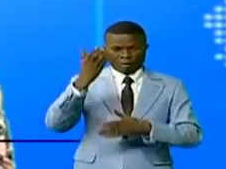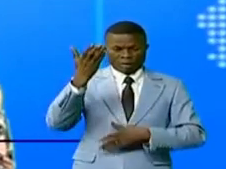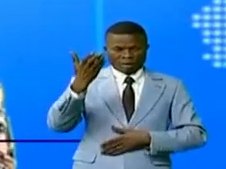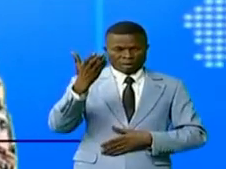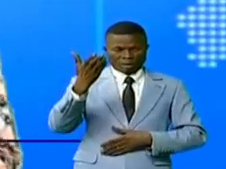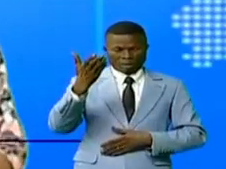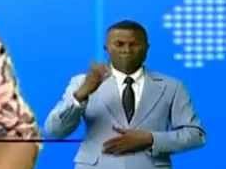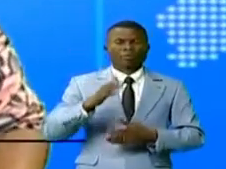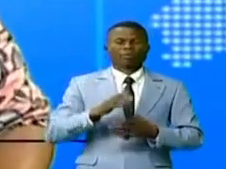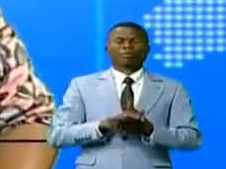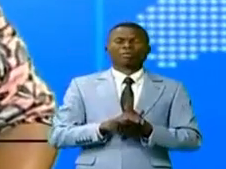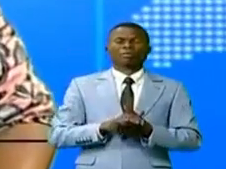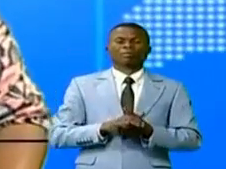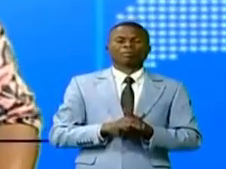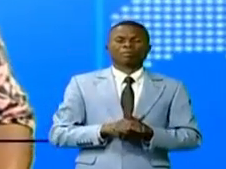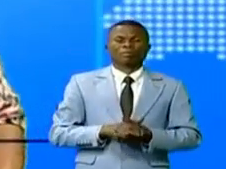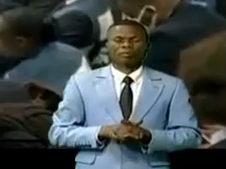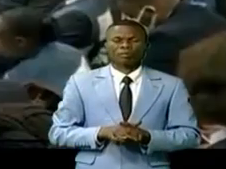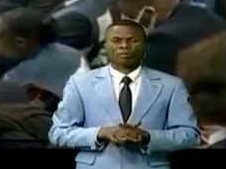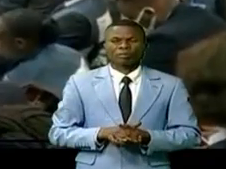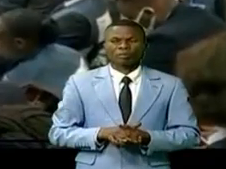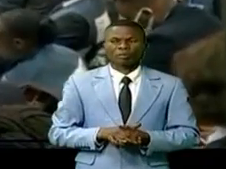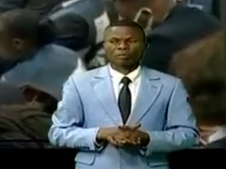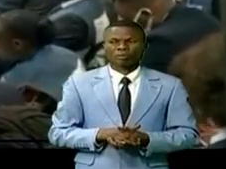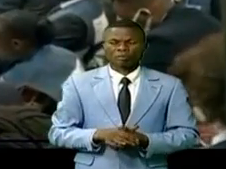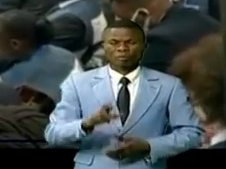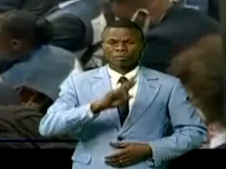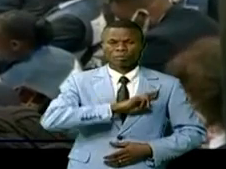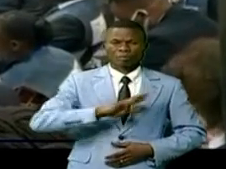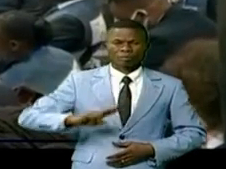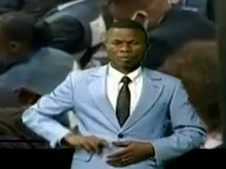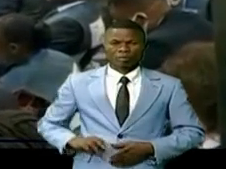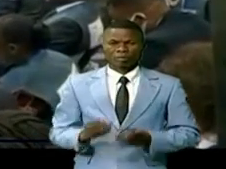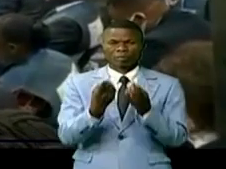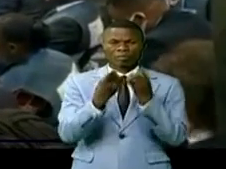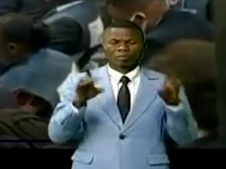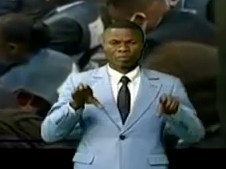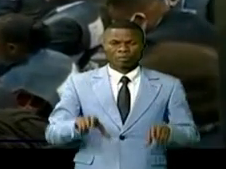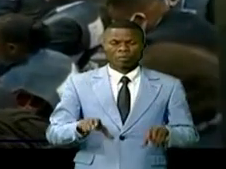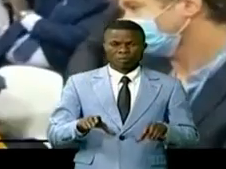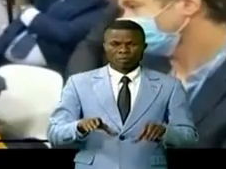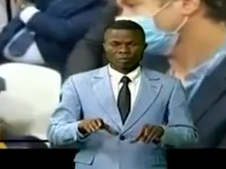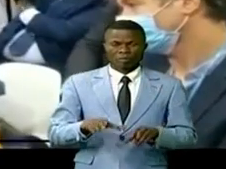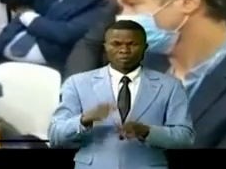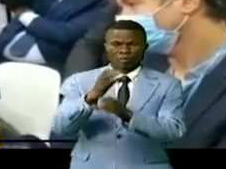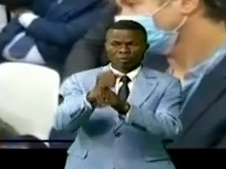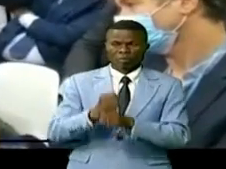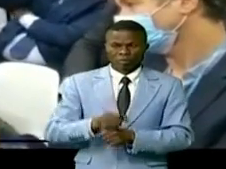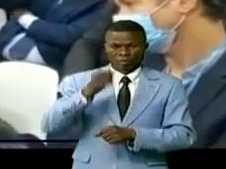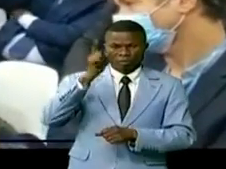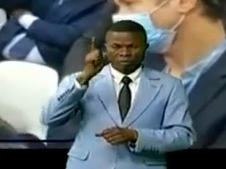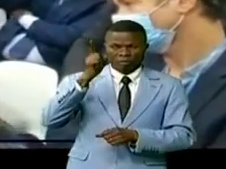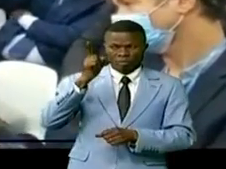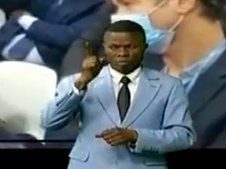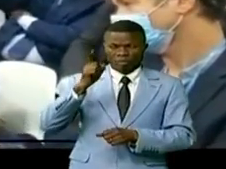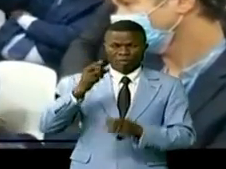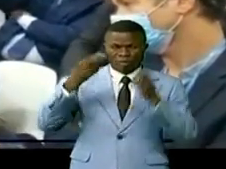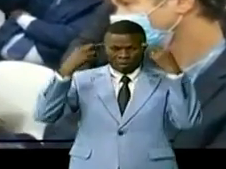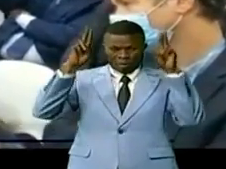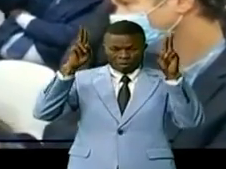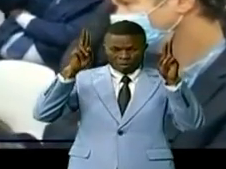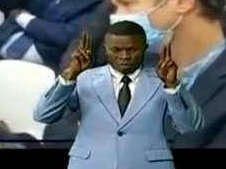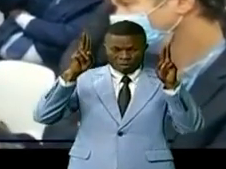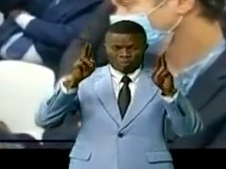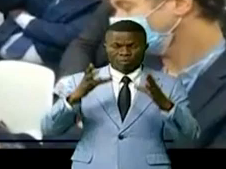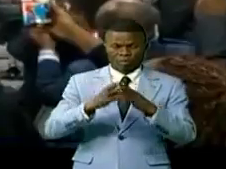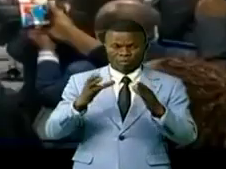Néné Mainzana et René Nguango. La République démocratique du Congo vient de tenir son premier side event à Glasgow